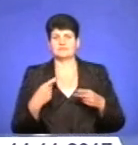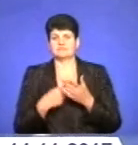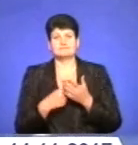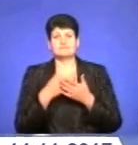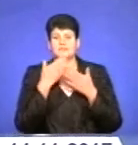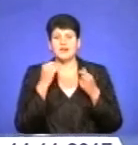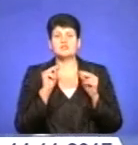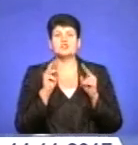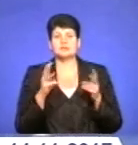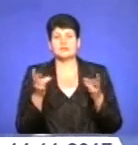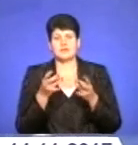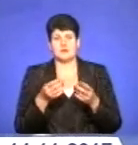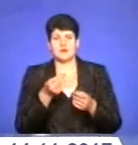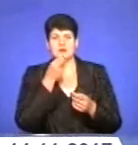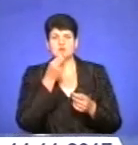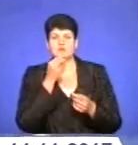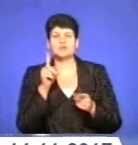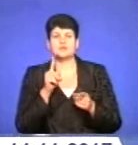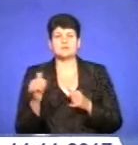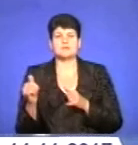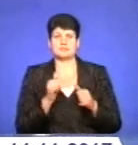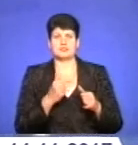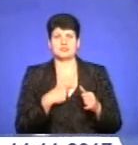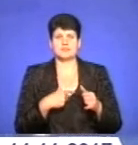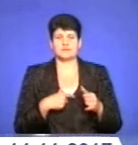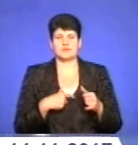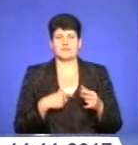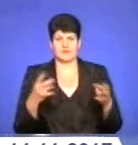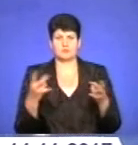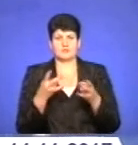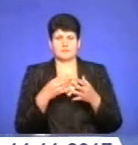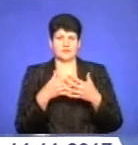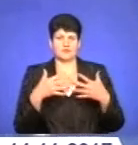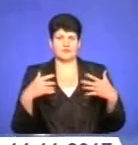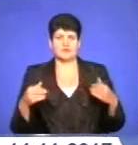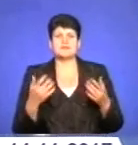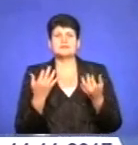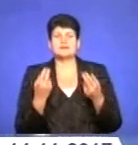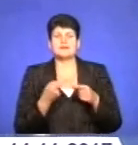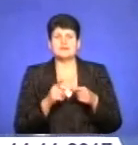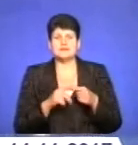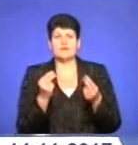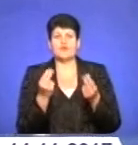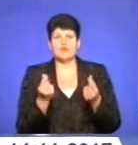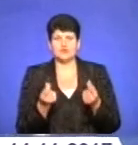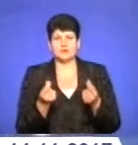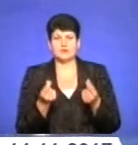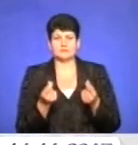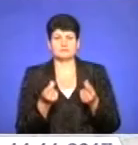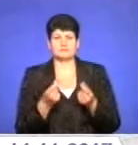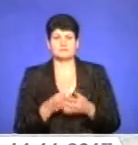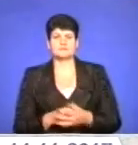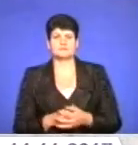потрібно харчуватися в осінньо-зимовий період, щоб забезпечити організм необхідними речовинами та скільки це коштує, дізнавалася Марта